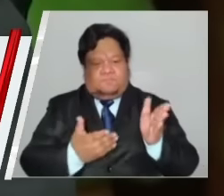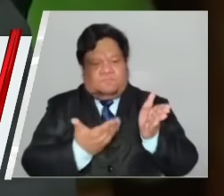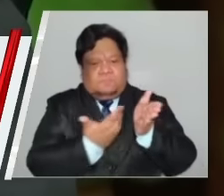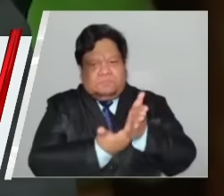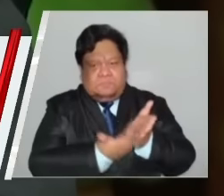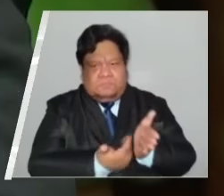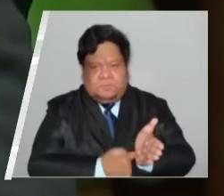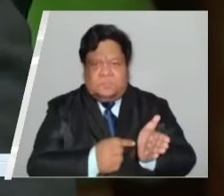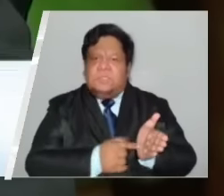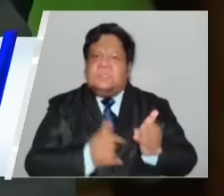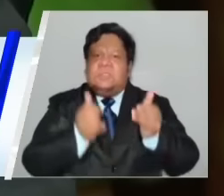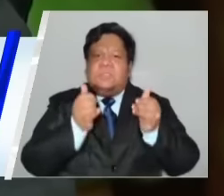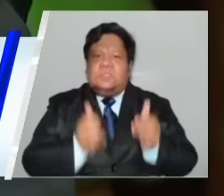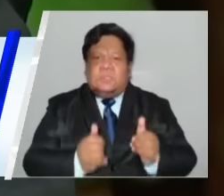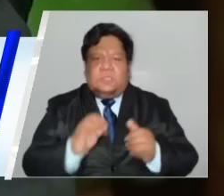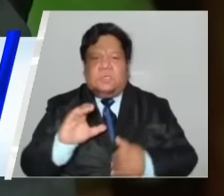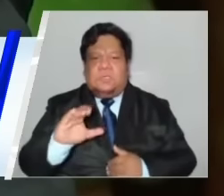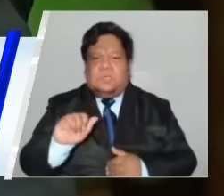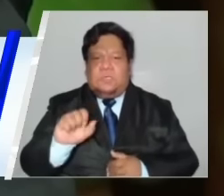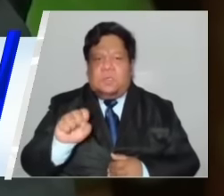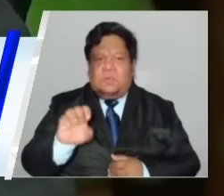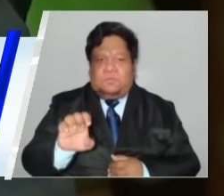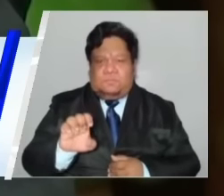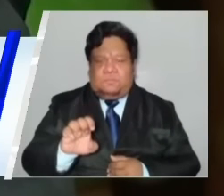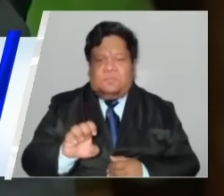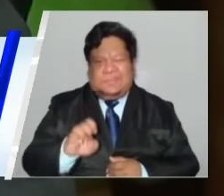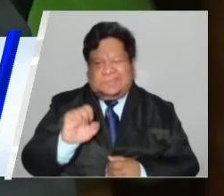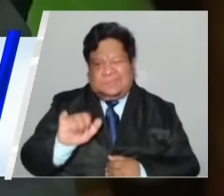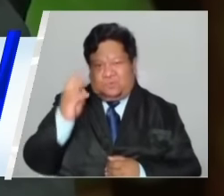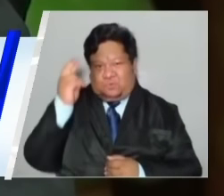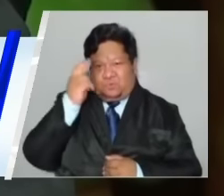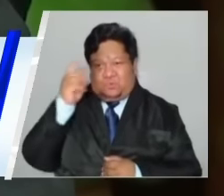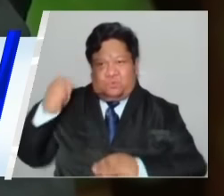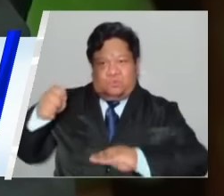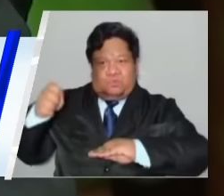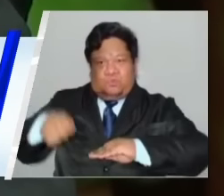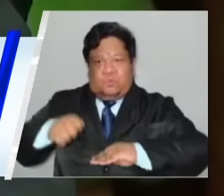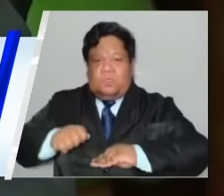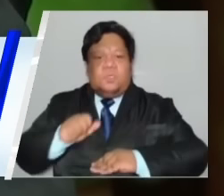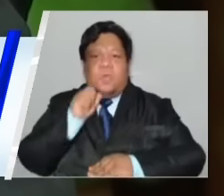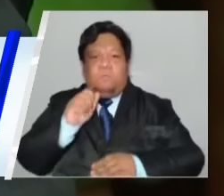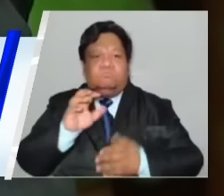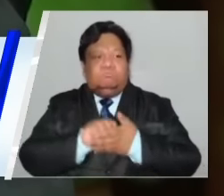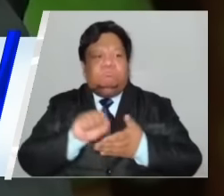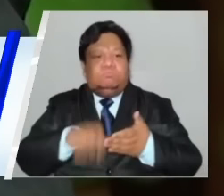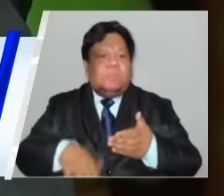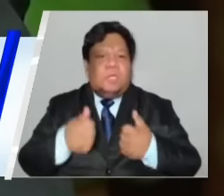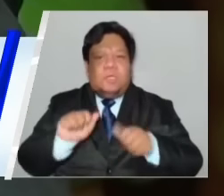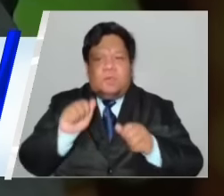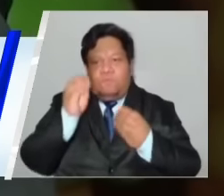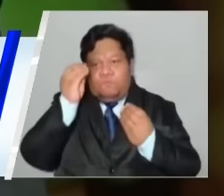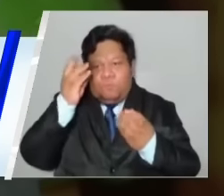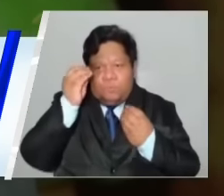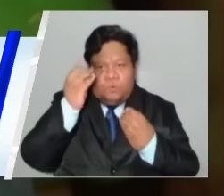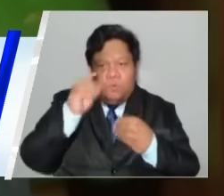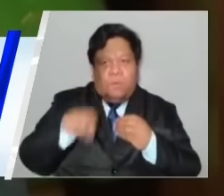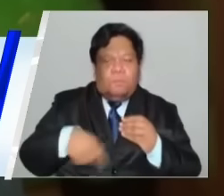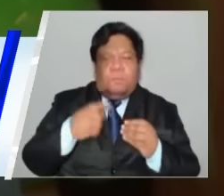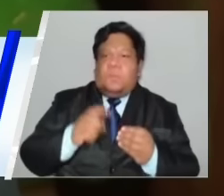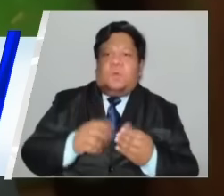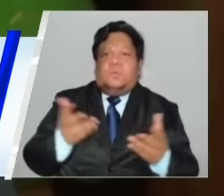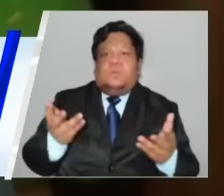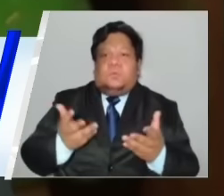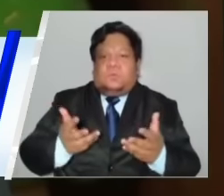Kaya po hindi ninalify ng judge yung information na kanyang binigay base po doon sa resolution